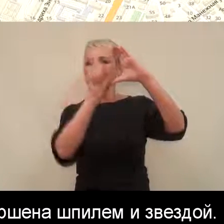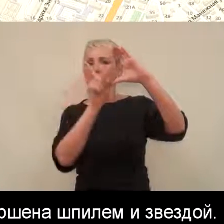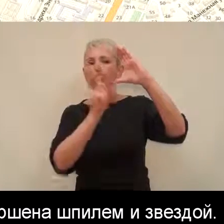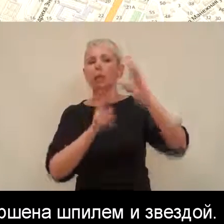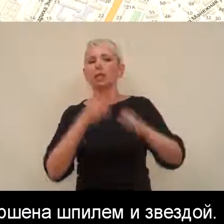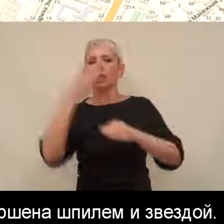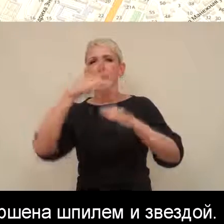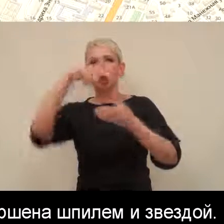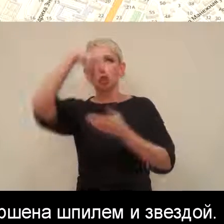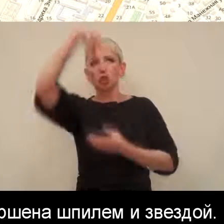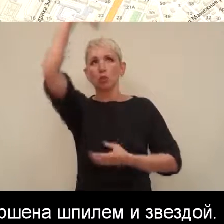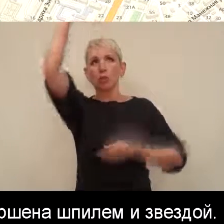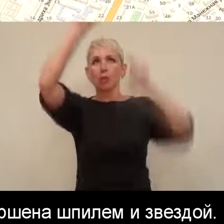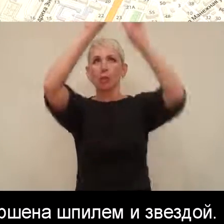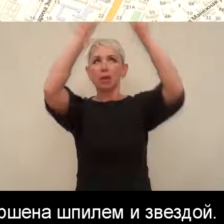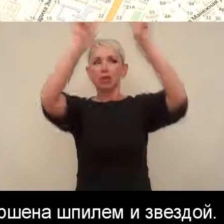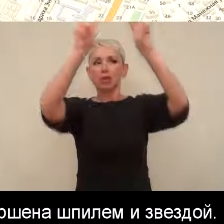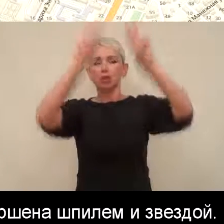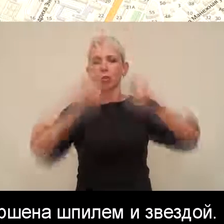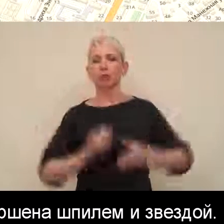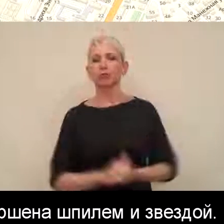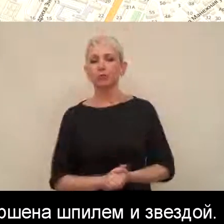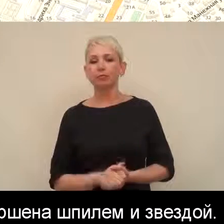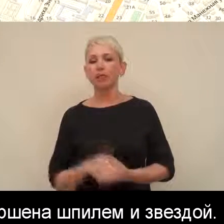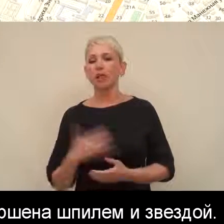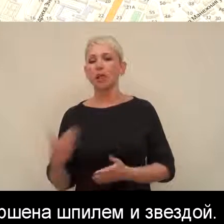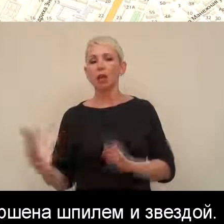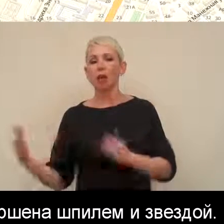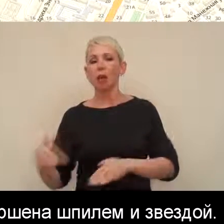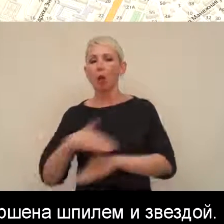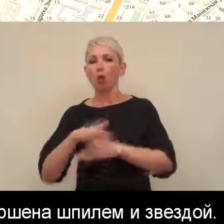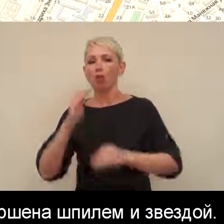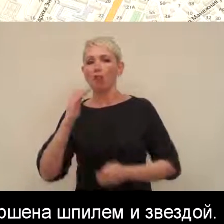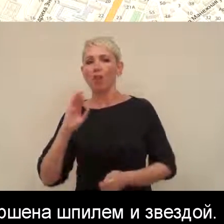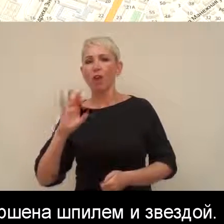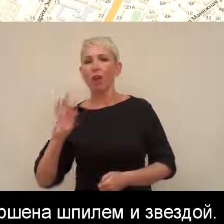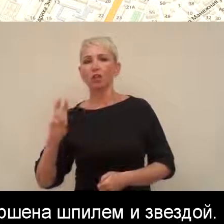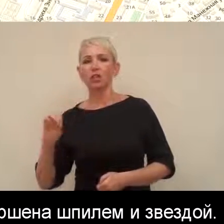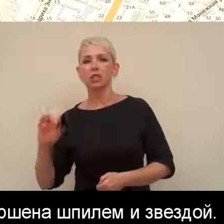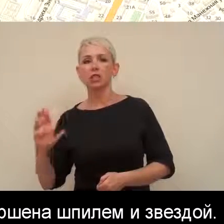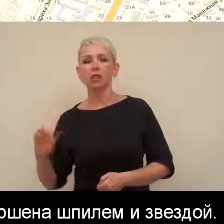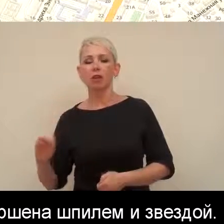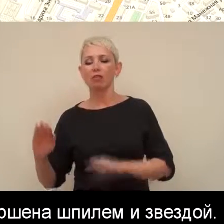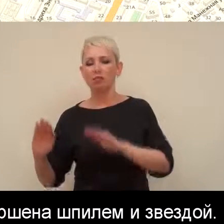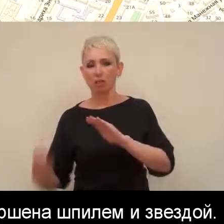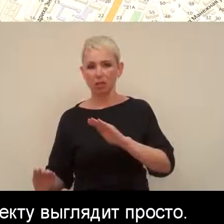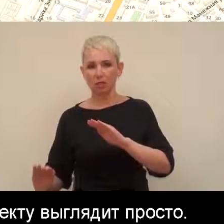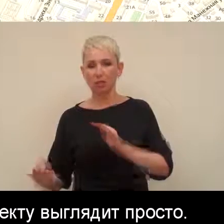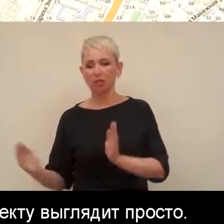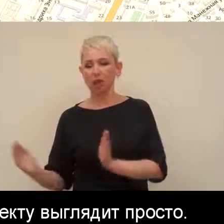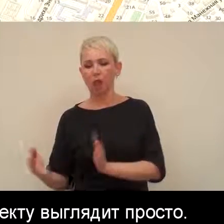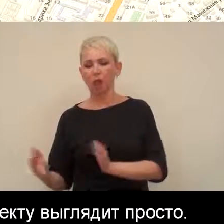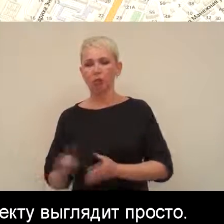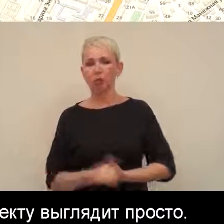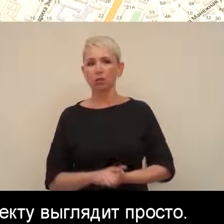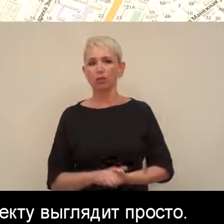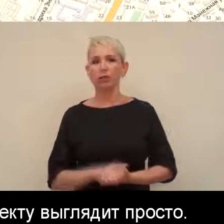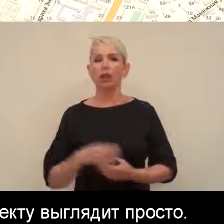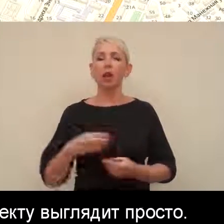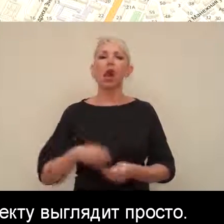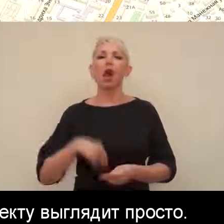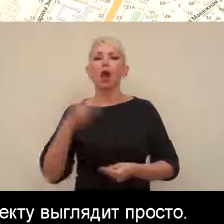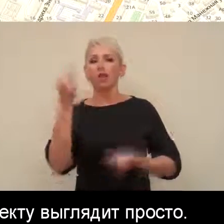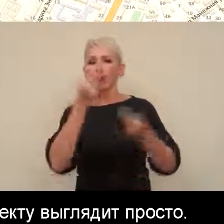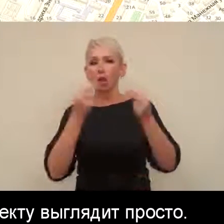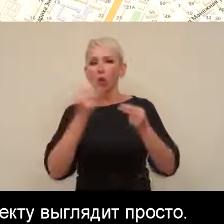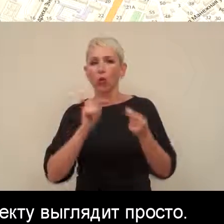звездой. Крыло по улице Феоктистого более низкое и короткое. Декор по контрасту